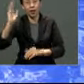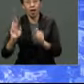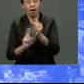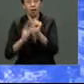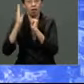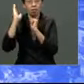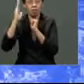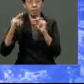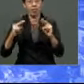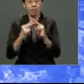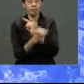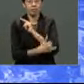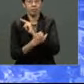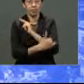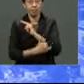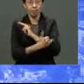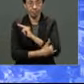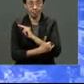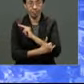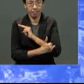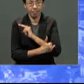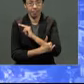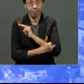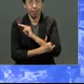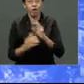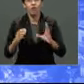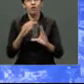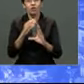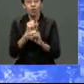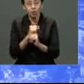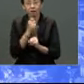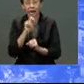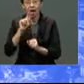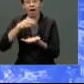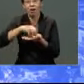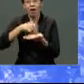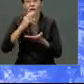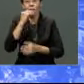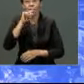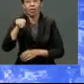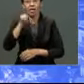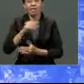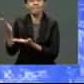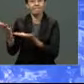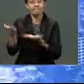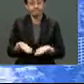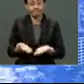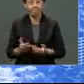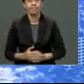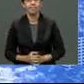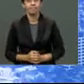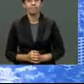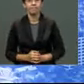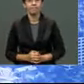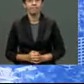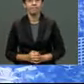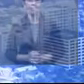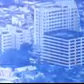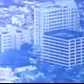ทรวงการต่างประเทศท่านณัฐพานุนพคุณสรุปประเด็นการแถลงวันนี้ในภาคภาษาอังกฤษเรียนเชิญค่ะ